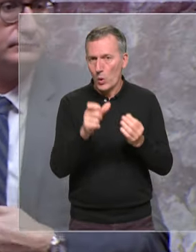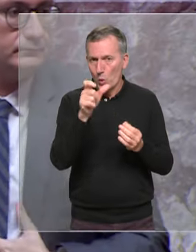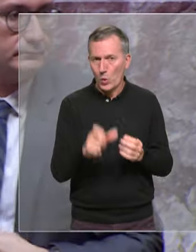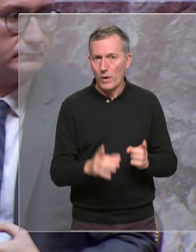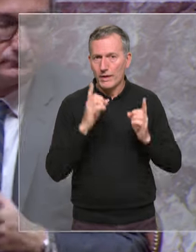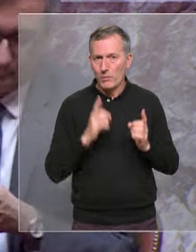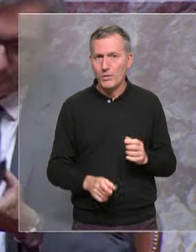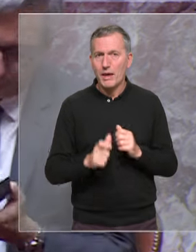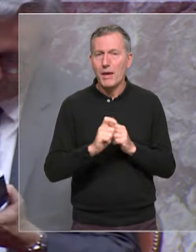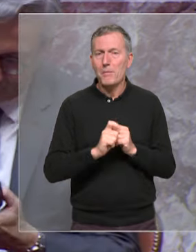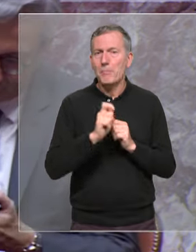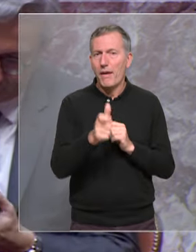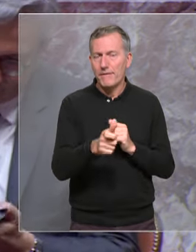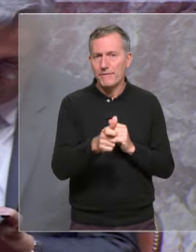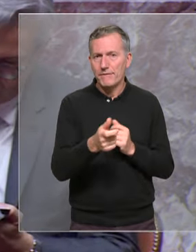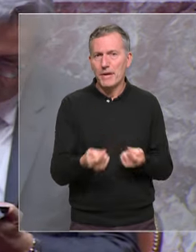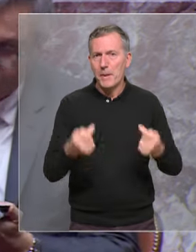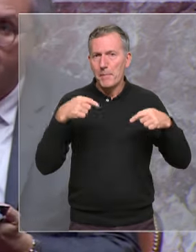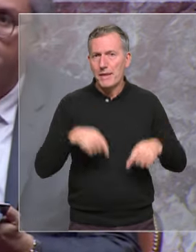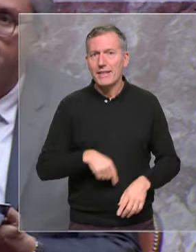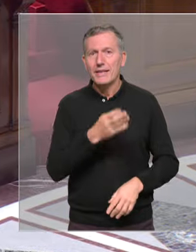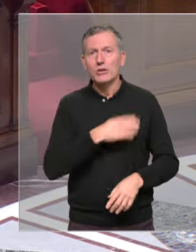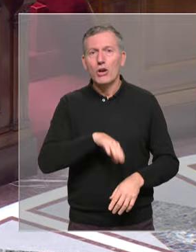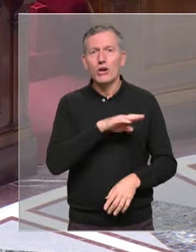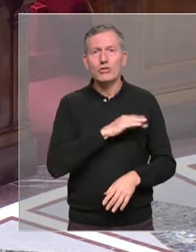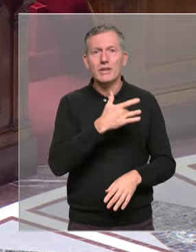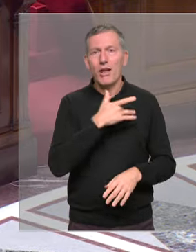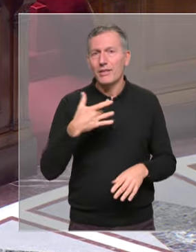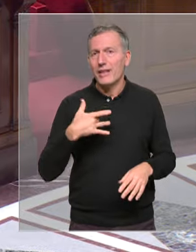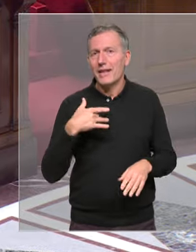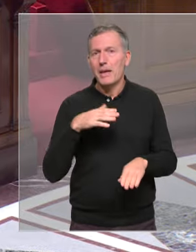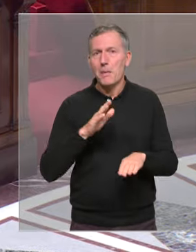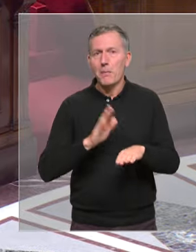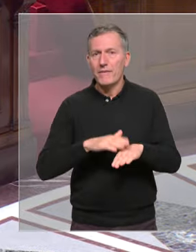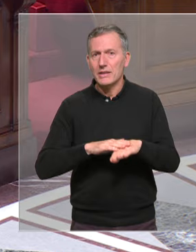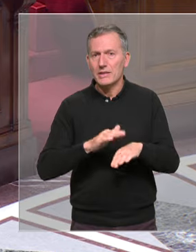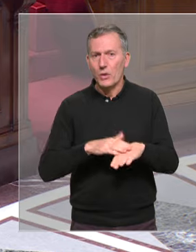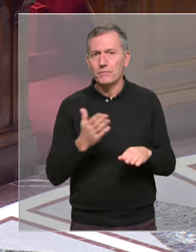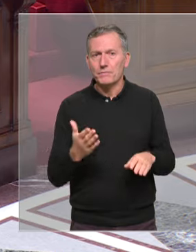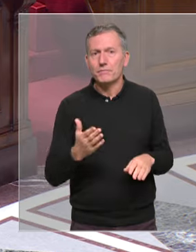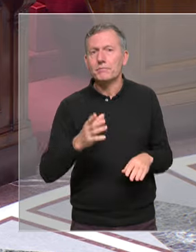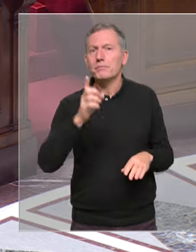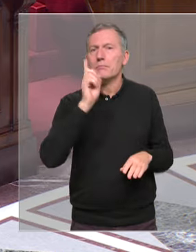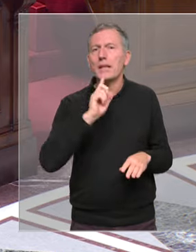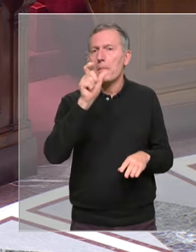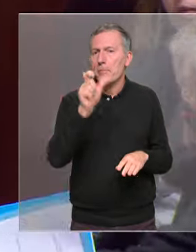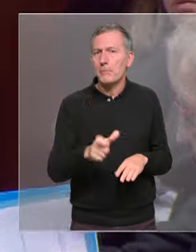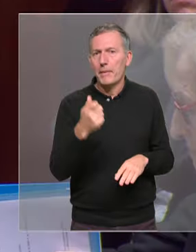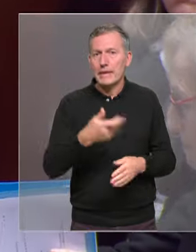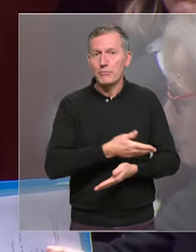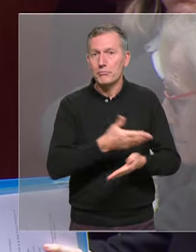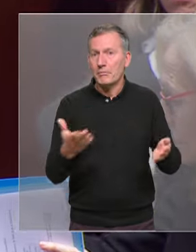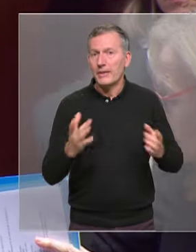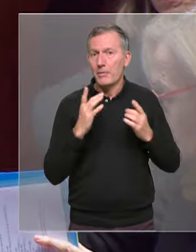La parole est à monsieur Frédéric Valletoux, ministre en charge de la Santé et de la Prévention. Madame la Présidente, mesdames et messieurs les